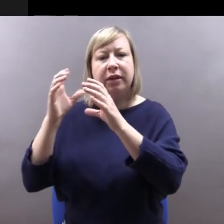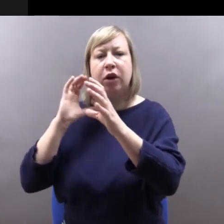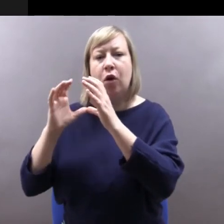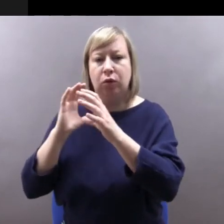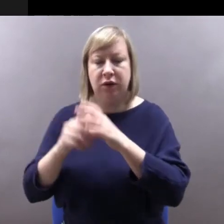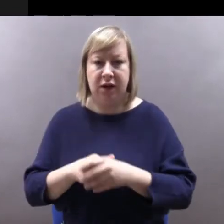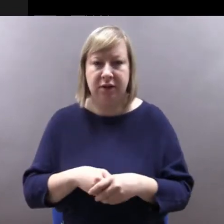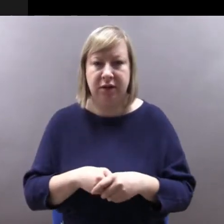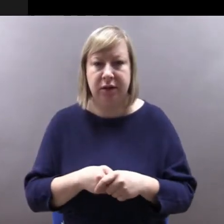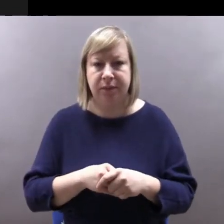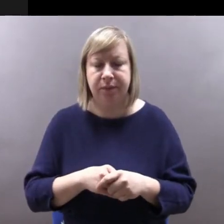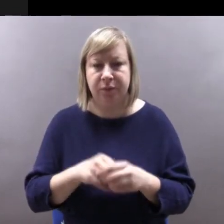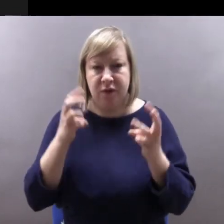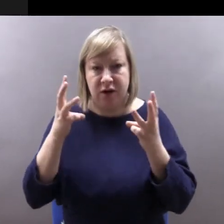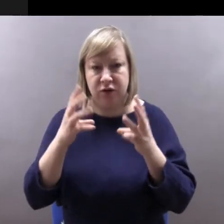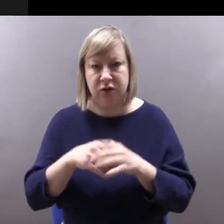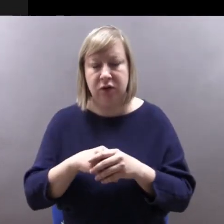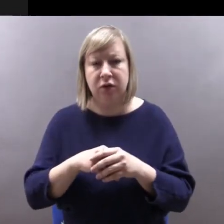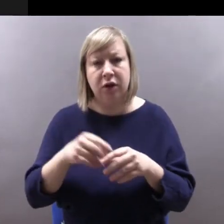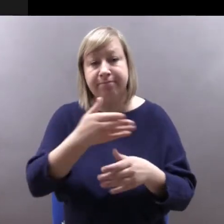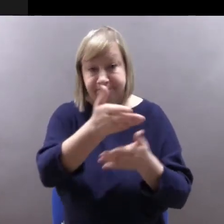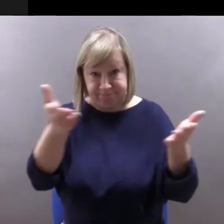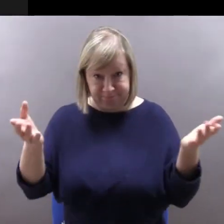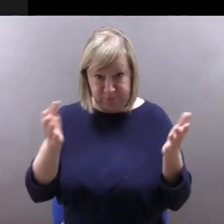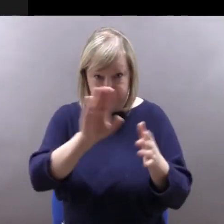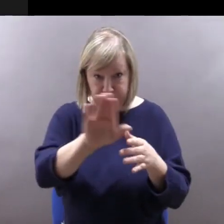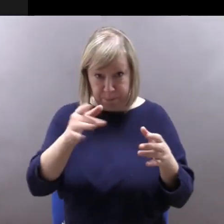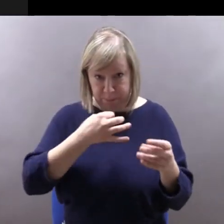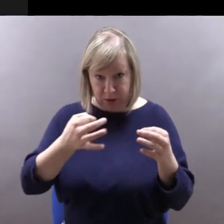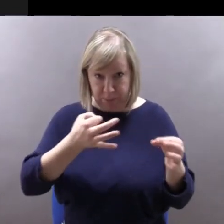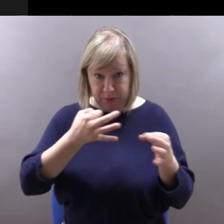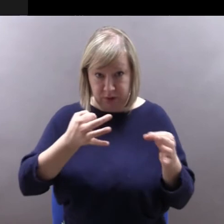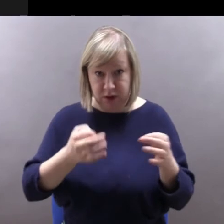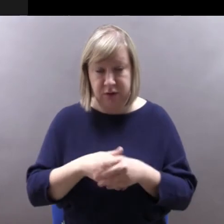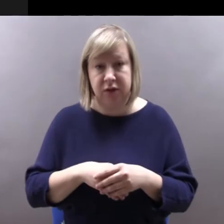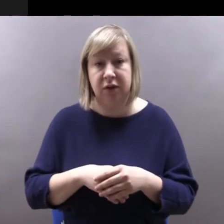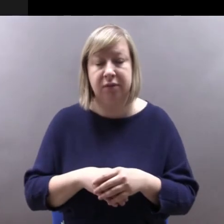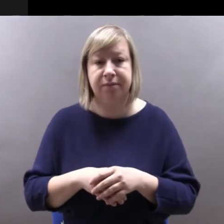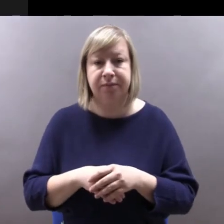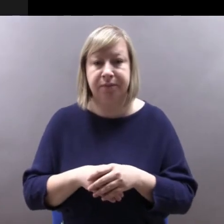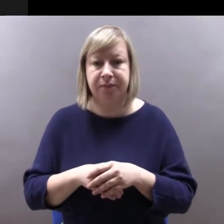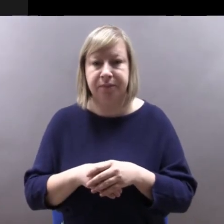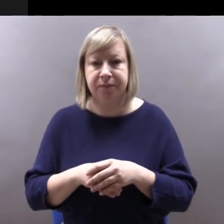Czy są jeszcze pytania z publiczności? Damy 20 sekund.